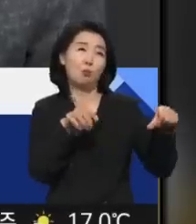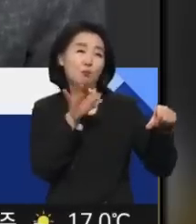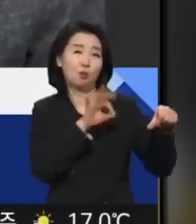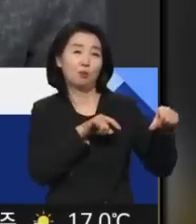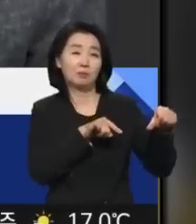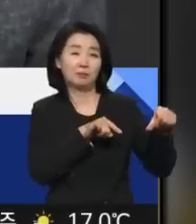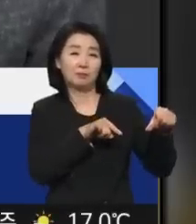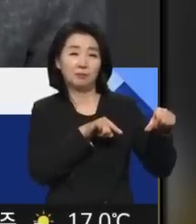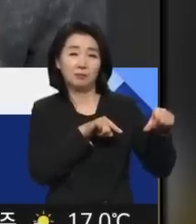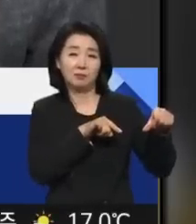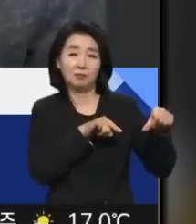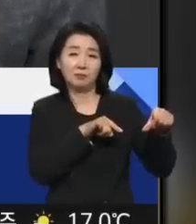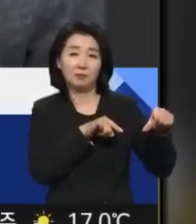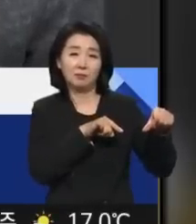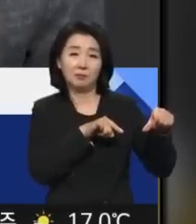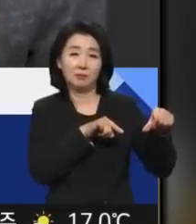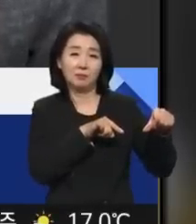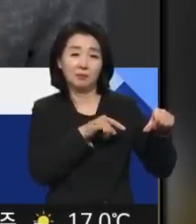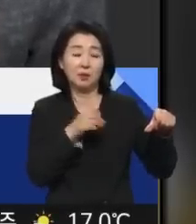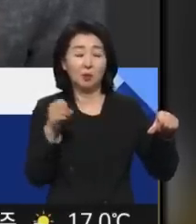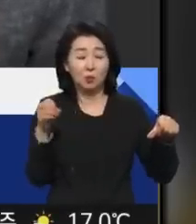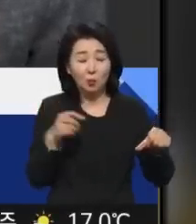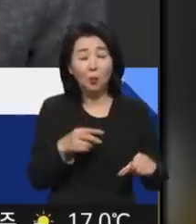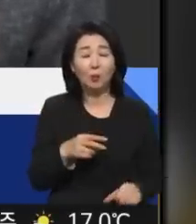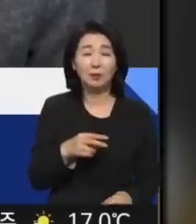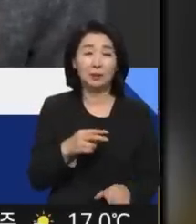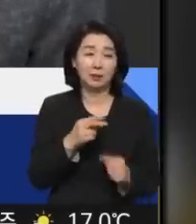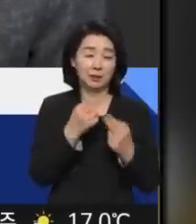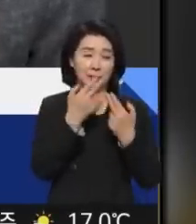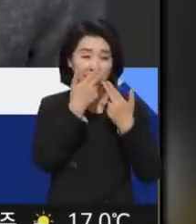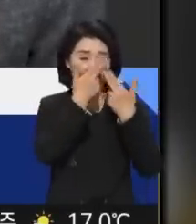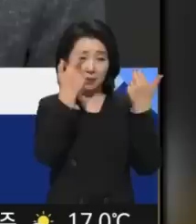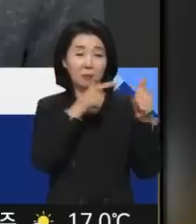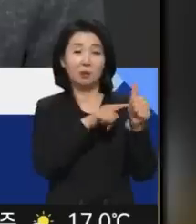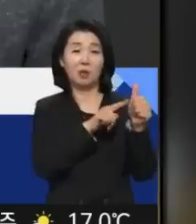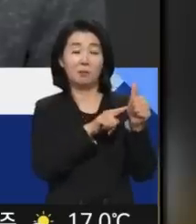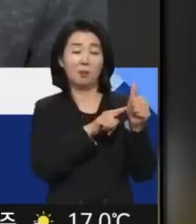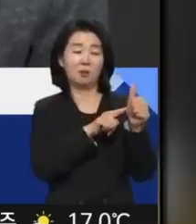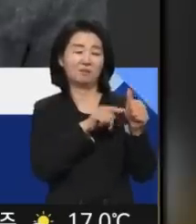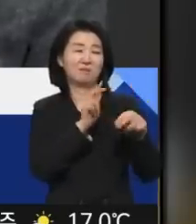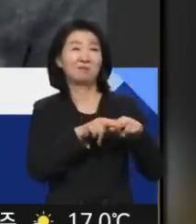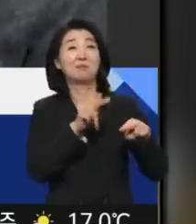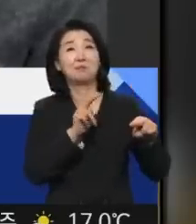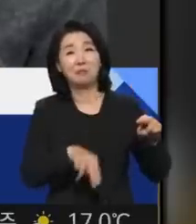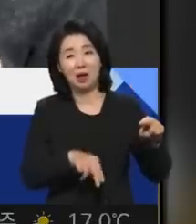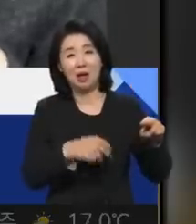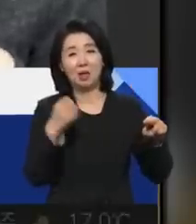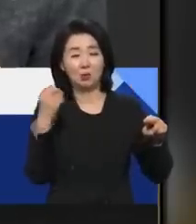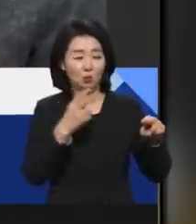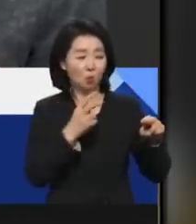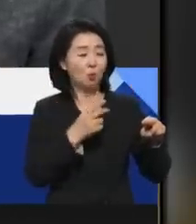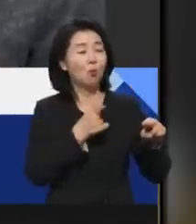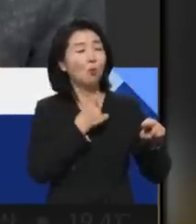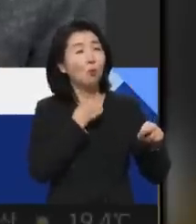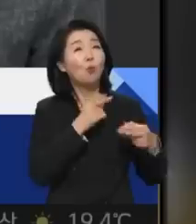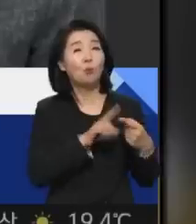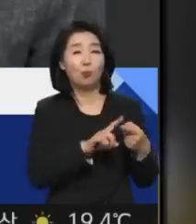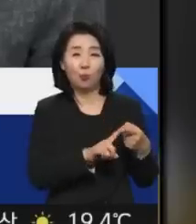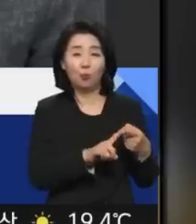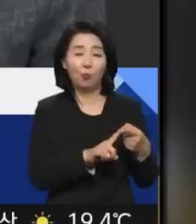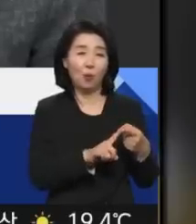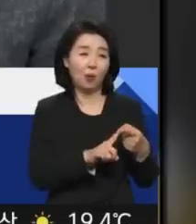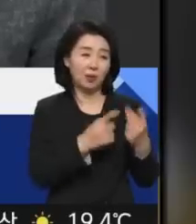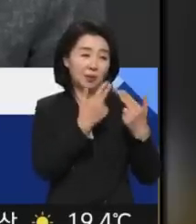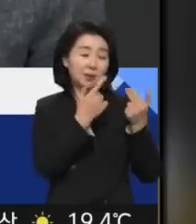정도. 아 그래요? 그리고 네. 자이든 타이든 이재명 대표가 내려오고 네. 그래서 뭐 본인이 원하는